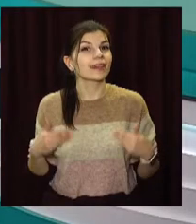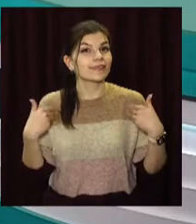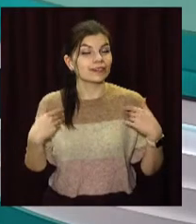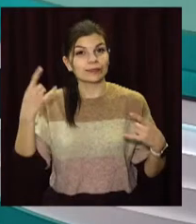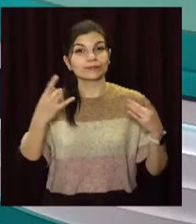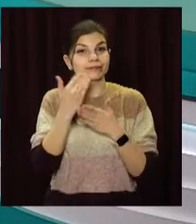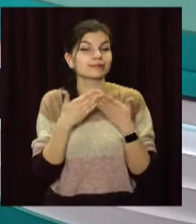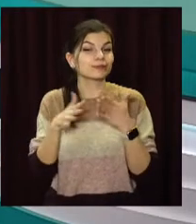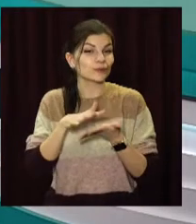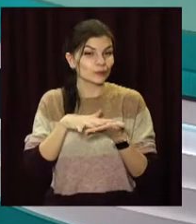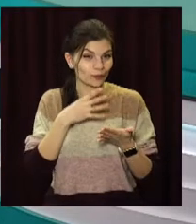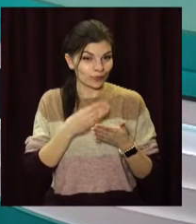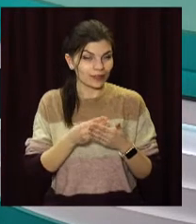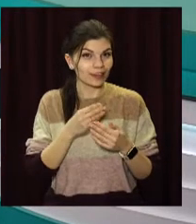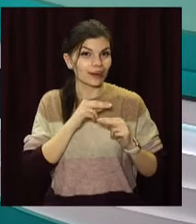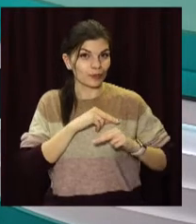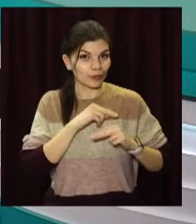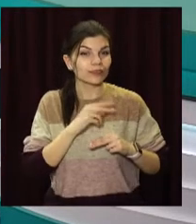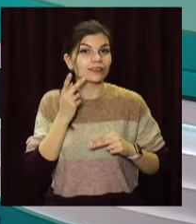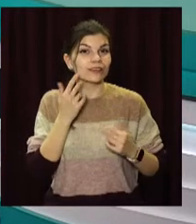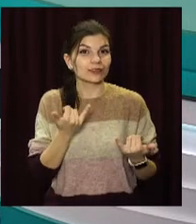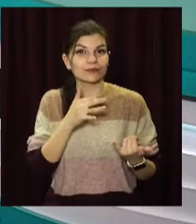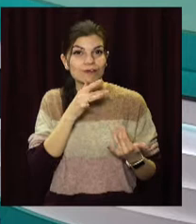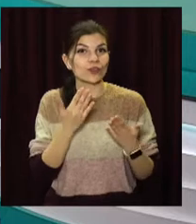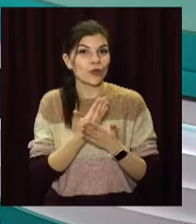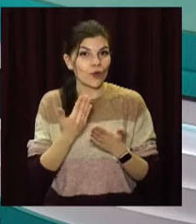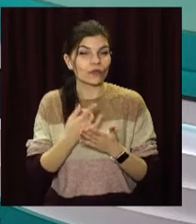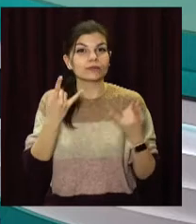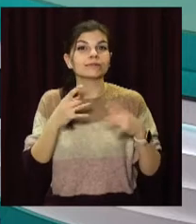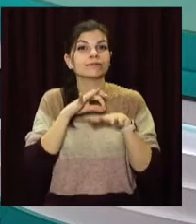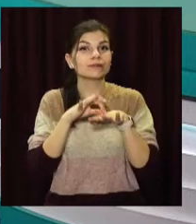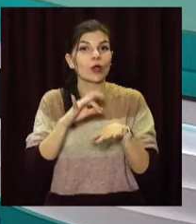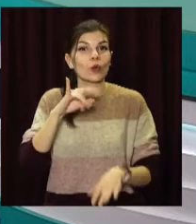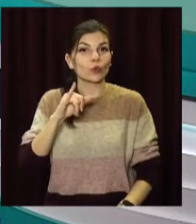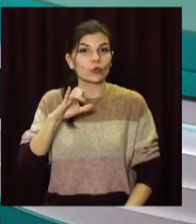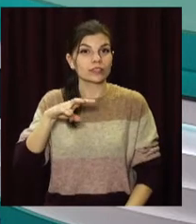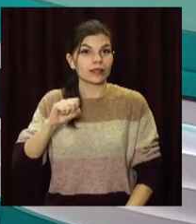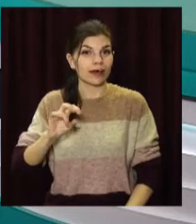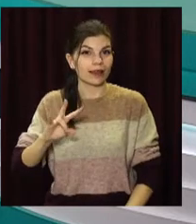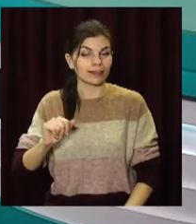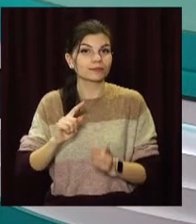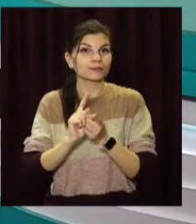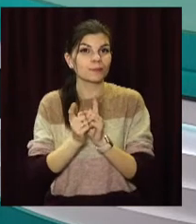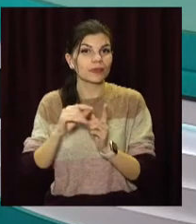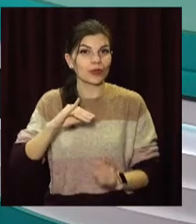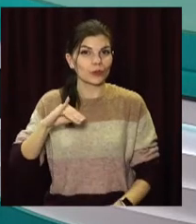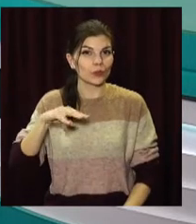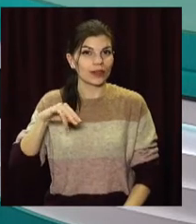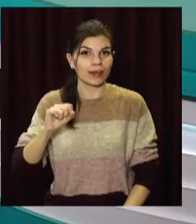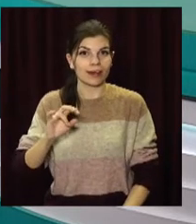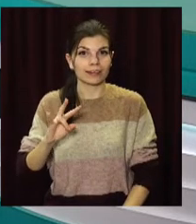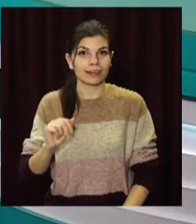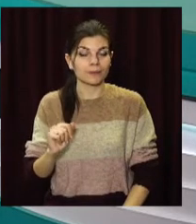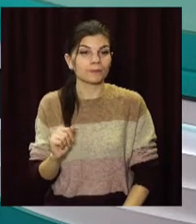Вітаю, відкритий продовжує свою роботу. Як завжди у цій порі новини. У студії для вас працюють Руслана Козиряцька та сурдоперекладачка